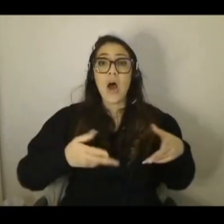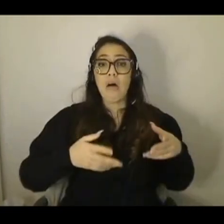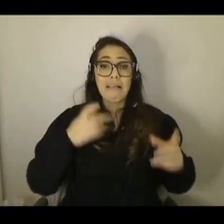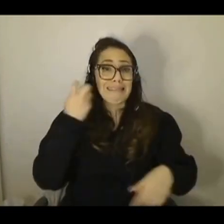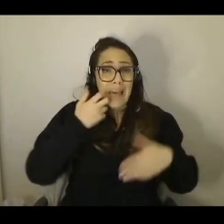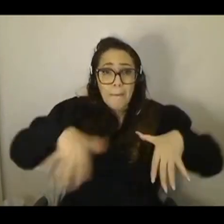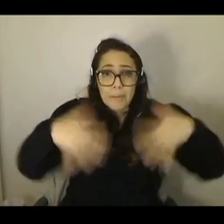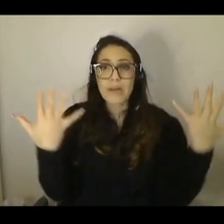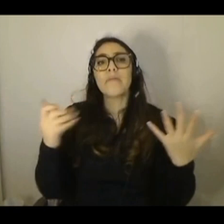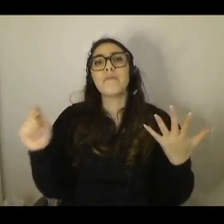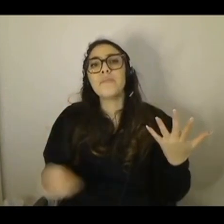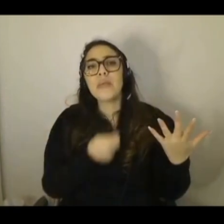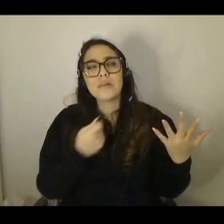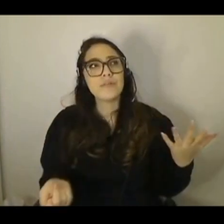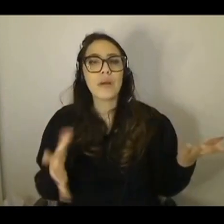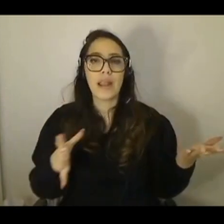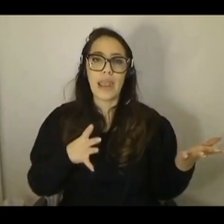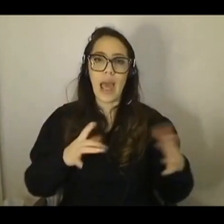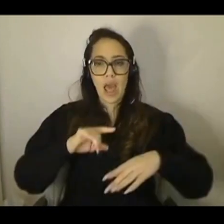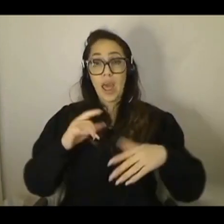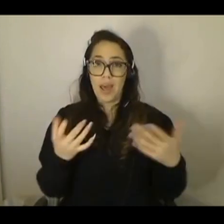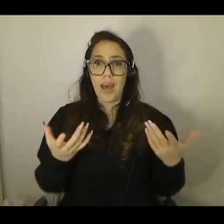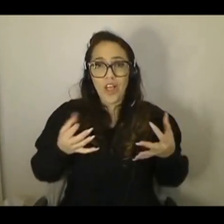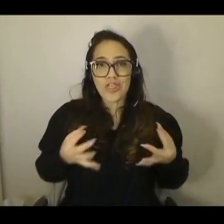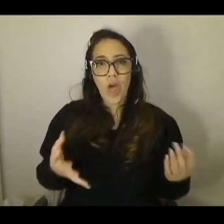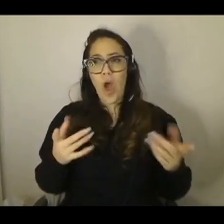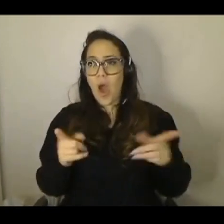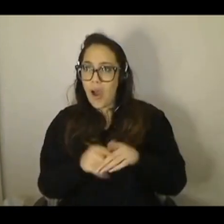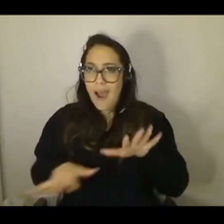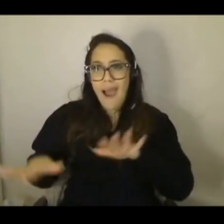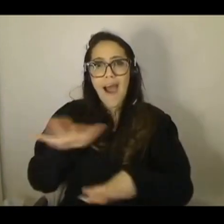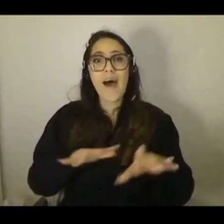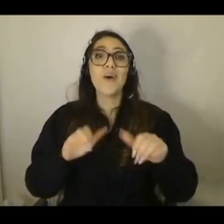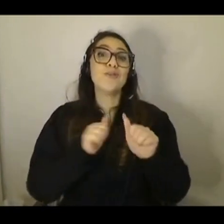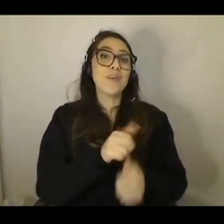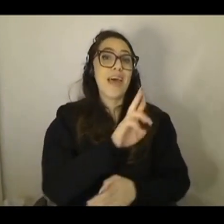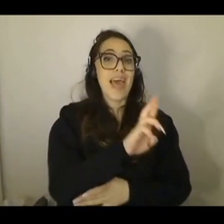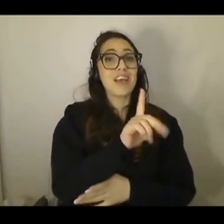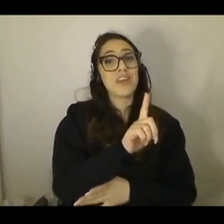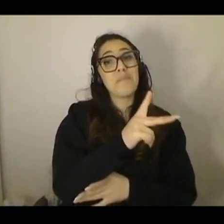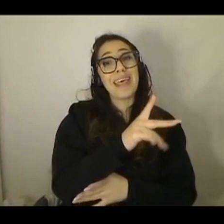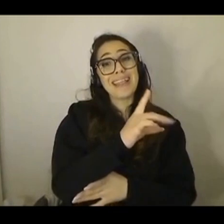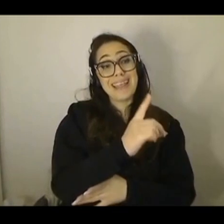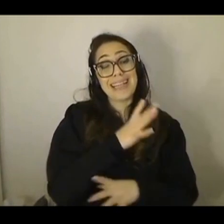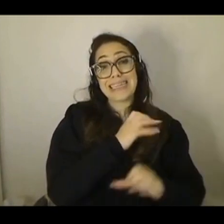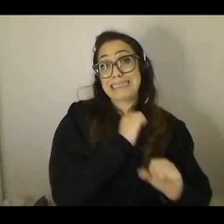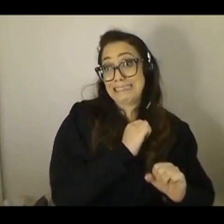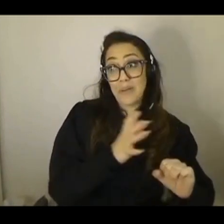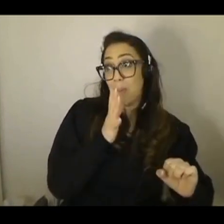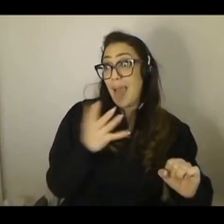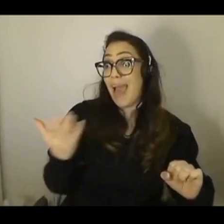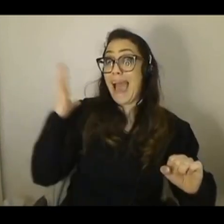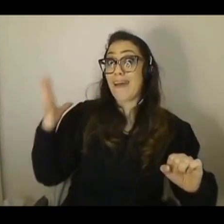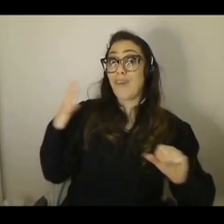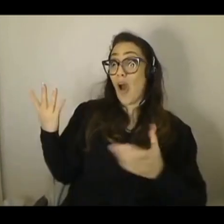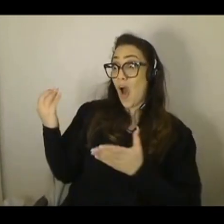oui, il y a du temps de rodage. Hein. On avait, pour des questions de RGPD, interdiction d'aller récupérer les bases de données antérieures. Donc